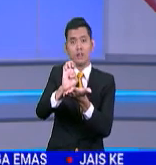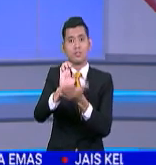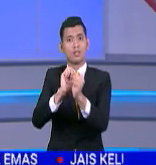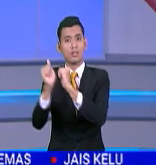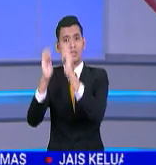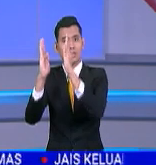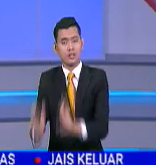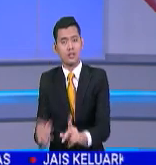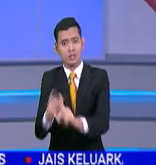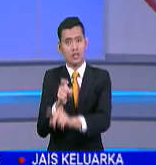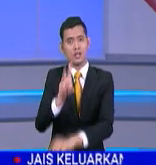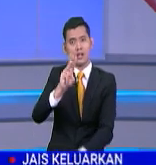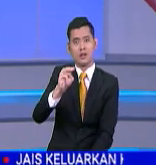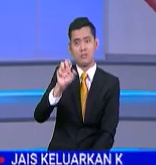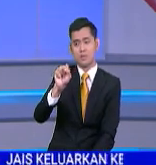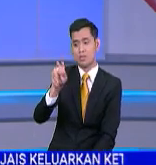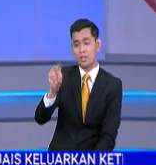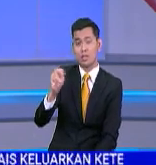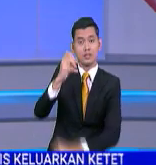Majlis Sukan Negara MSN tahun ini.